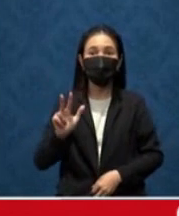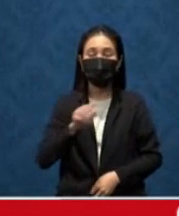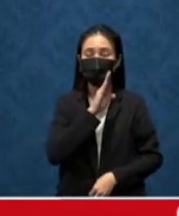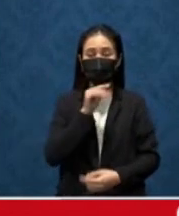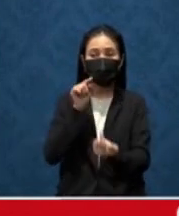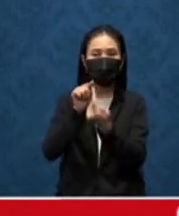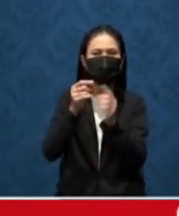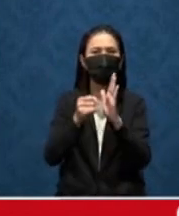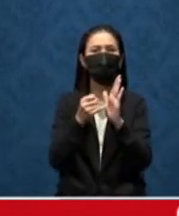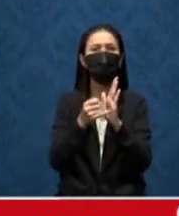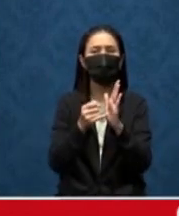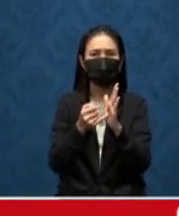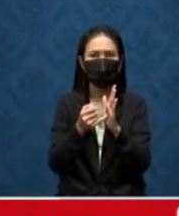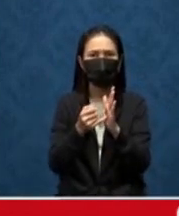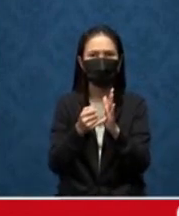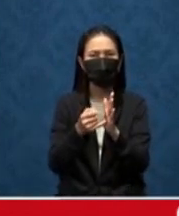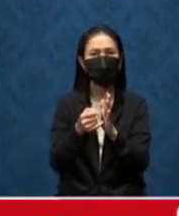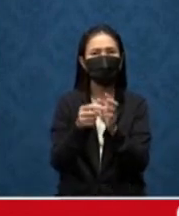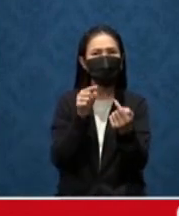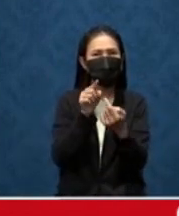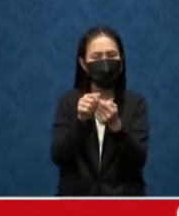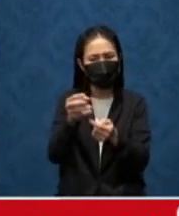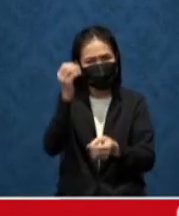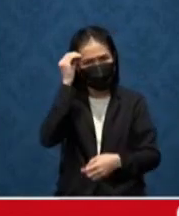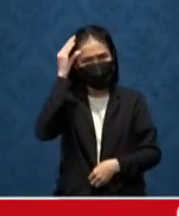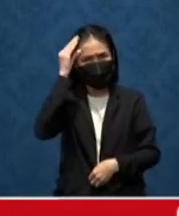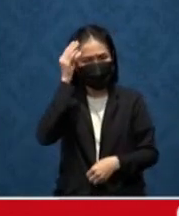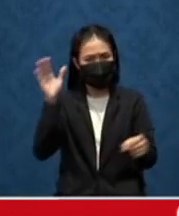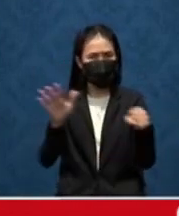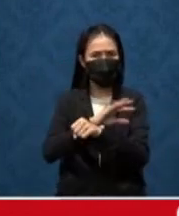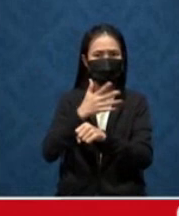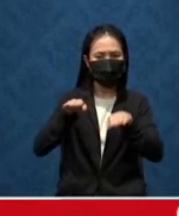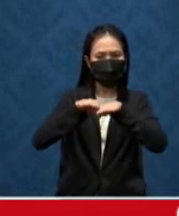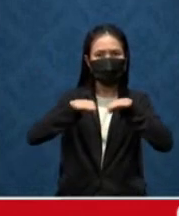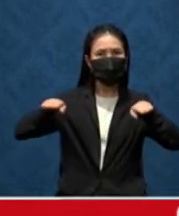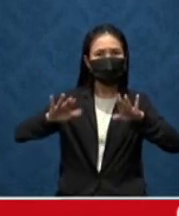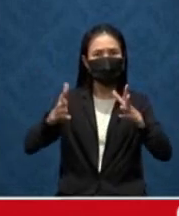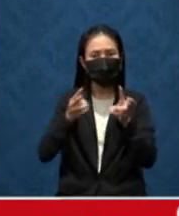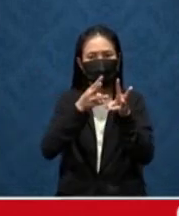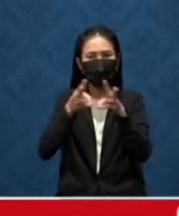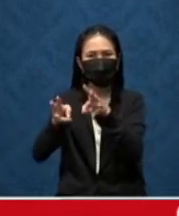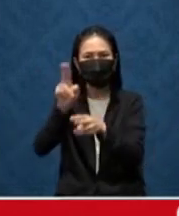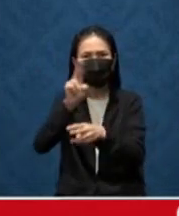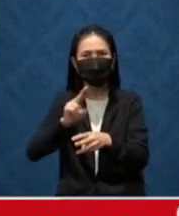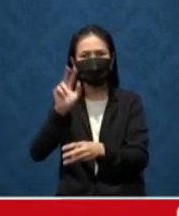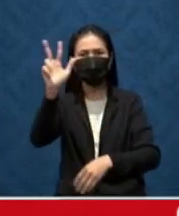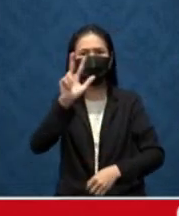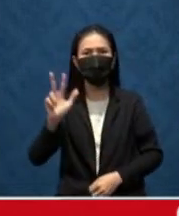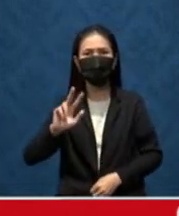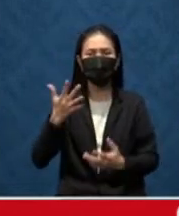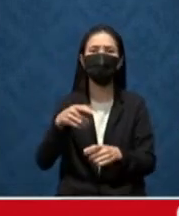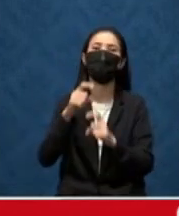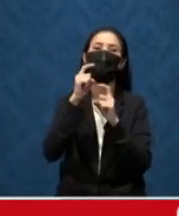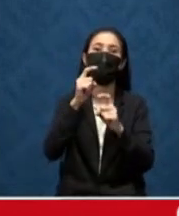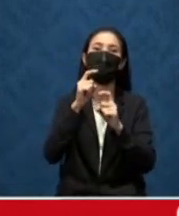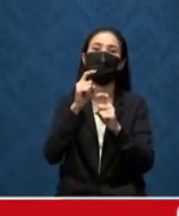เข้าถึงง่าย เราไมมีวิชาความรู้เราไม่มีมาตตราานอะไรใการใช้กรรชา ใหพี่น้ประชาชนมันอั